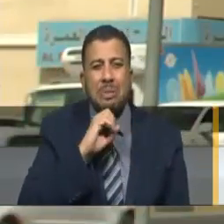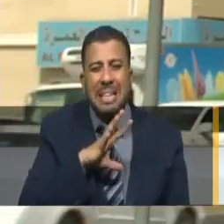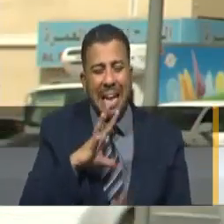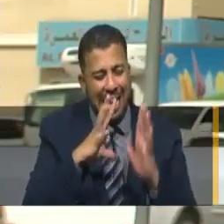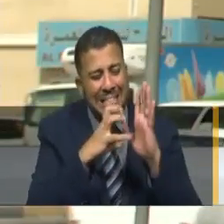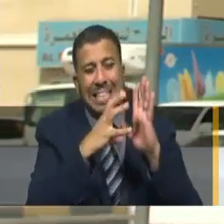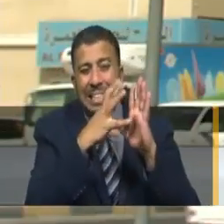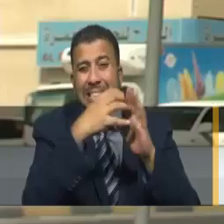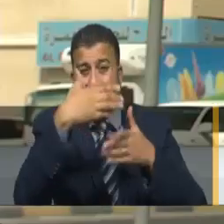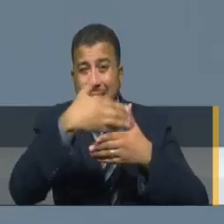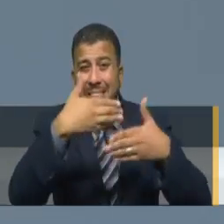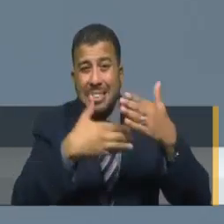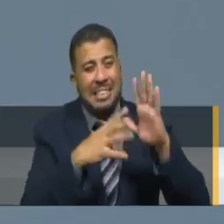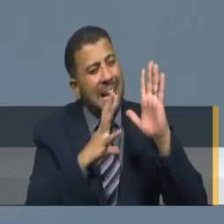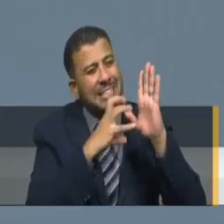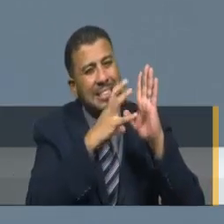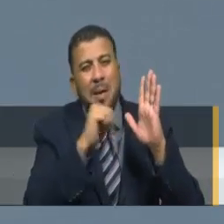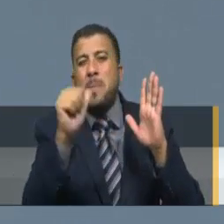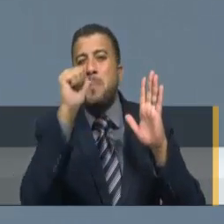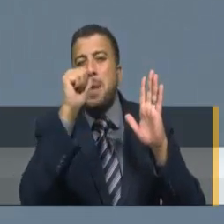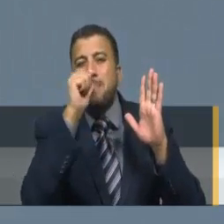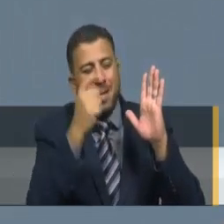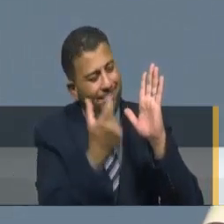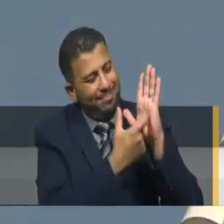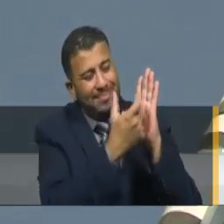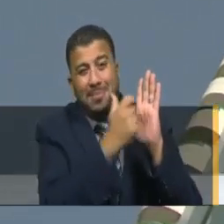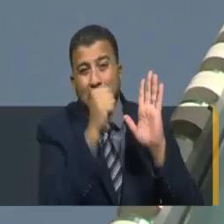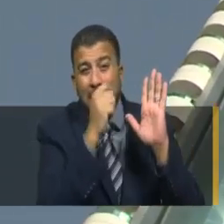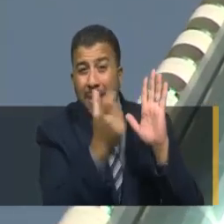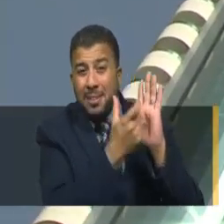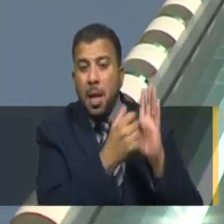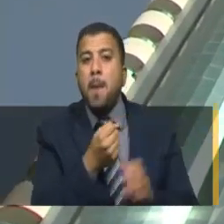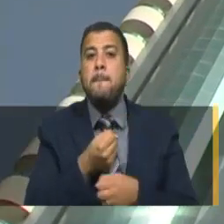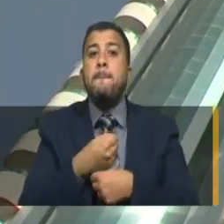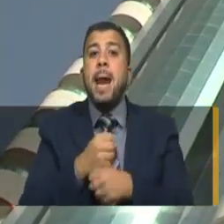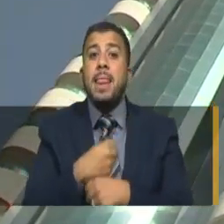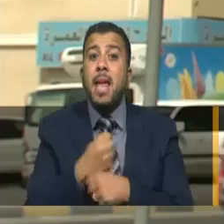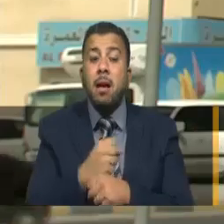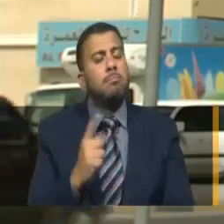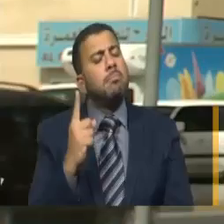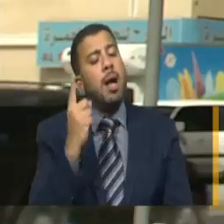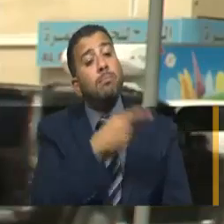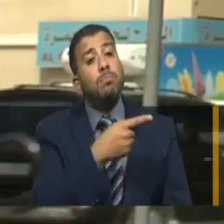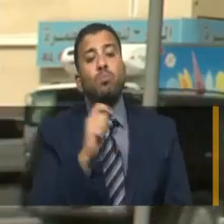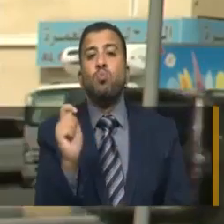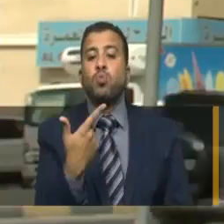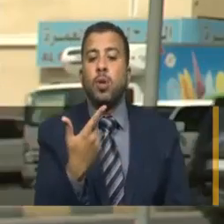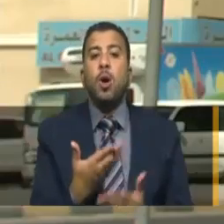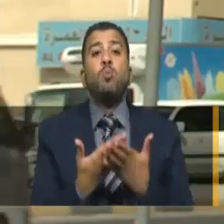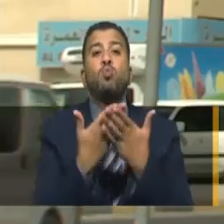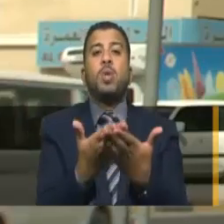كراكات، تليك مياه في بعض الأماكن، البلدية أخذت إجراءات كويسة